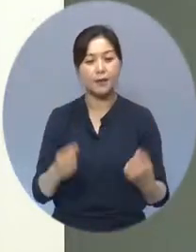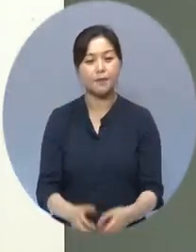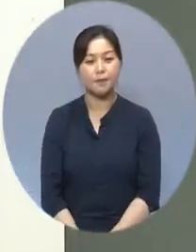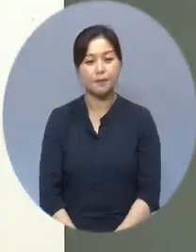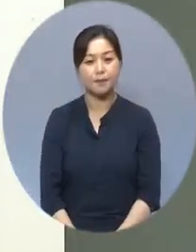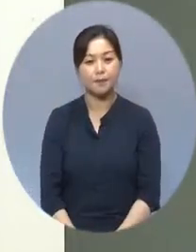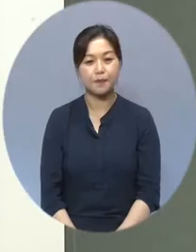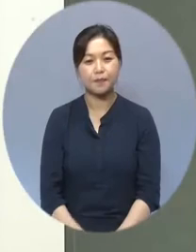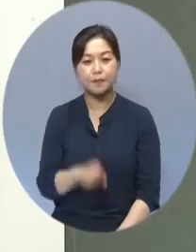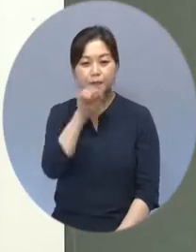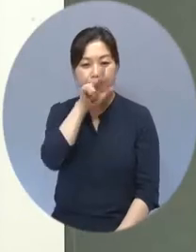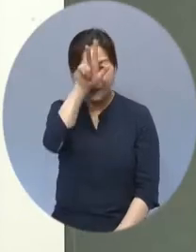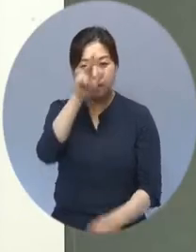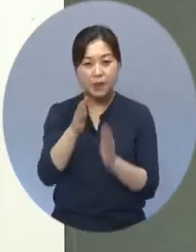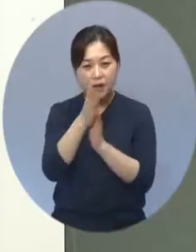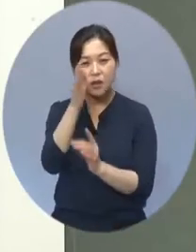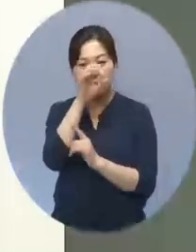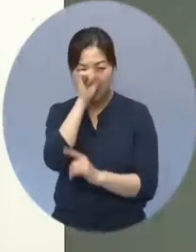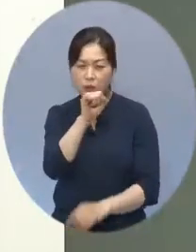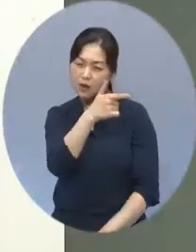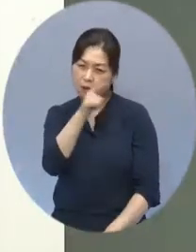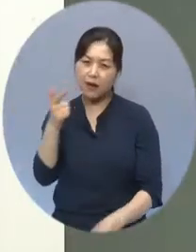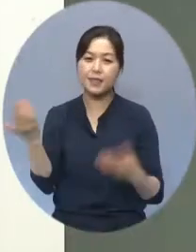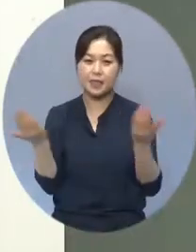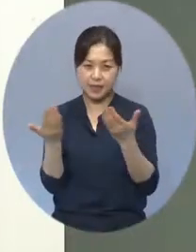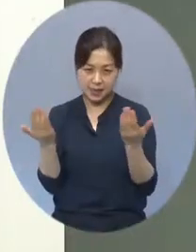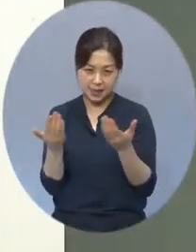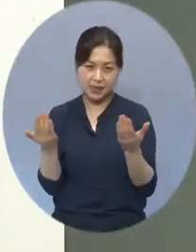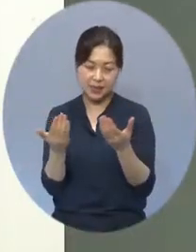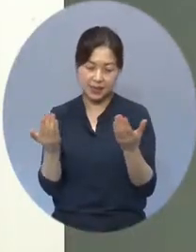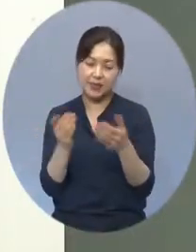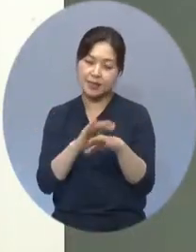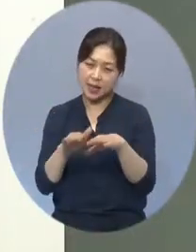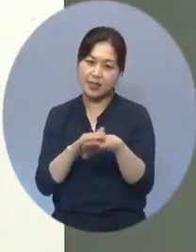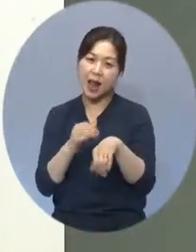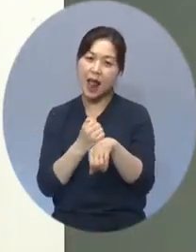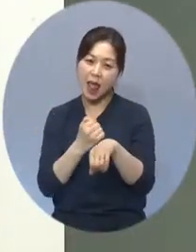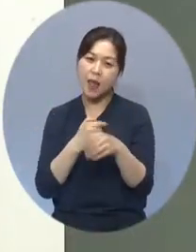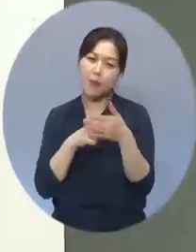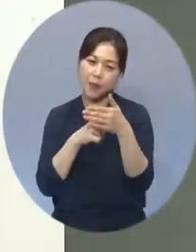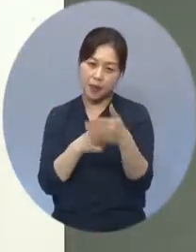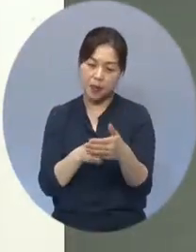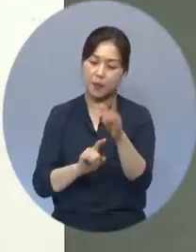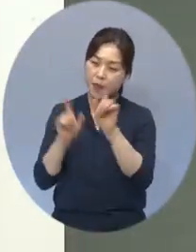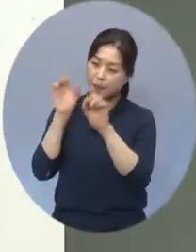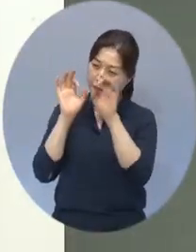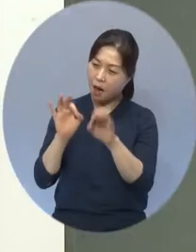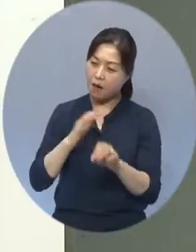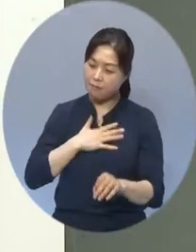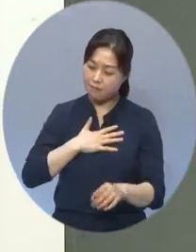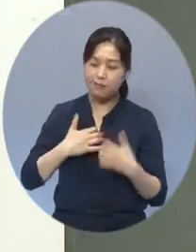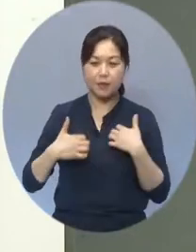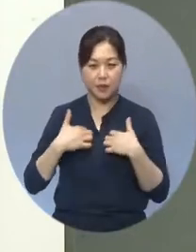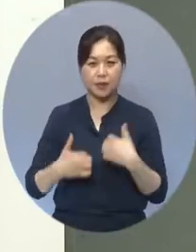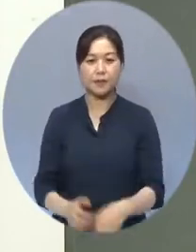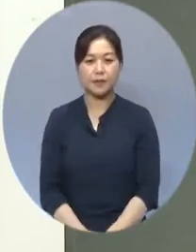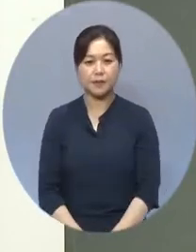참 좋은 일들을 용인시에서는 하나하나 개척해 나가는 것 같아서 굉장히